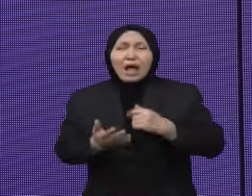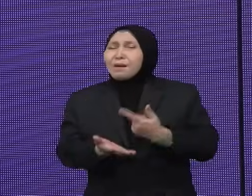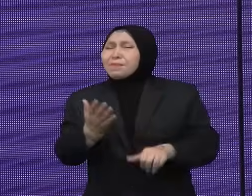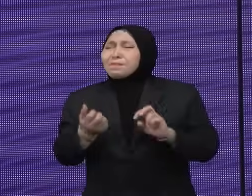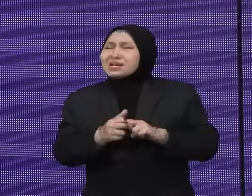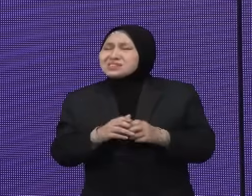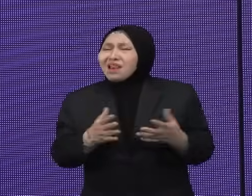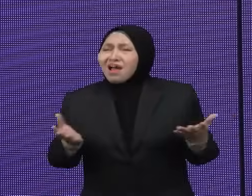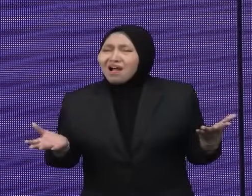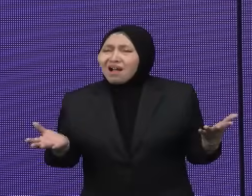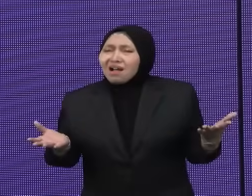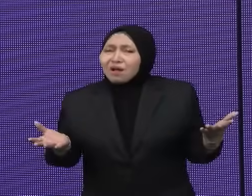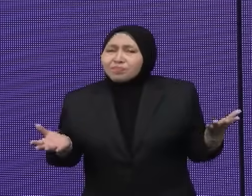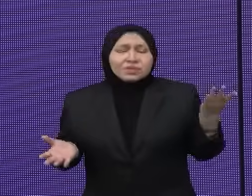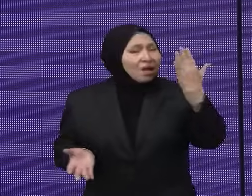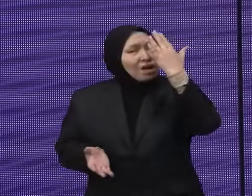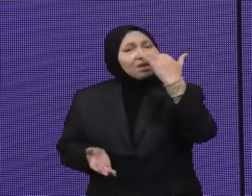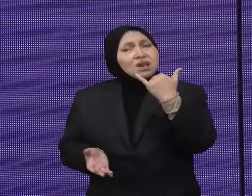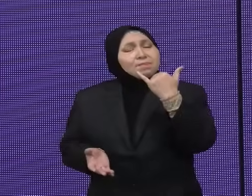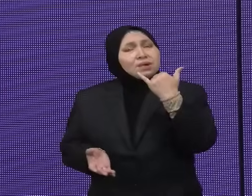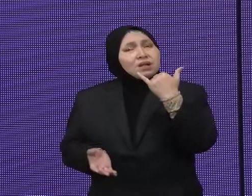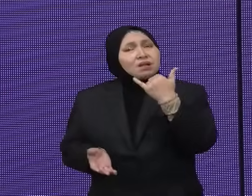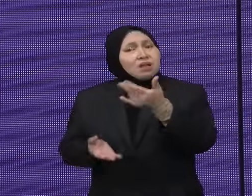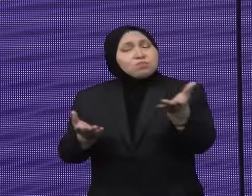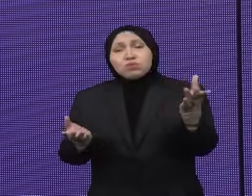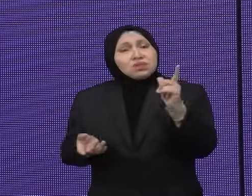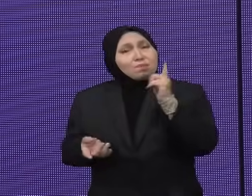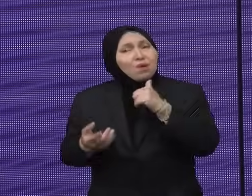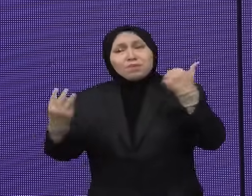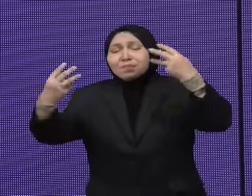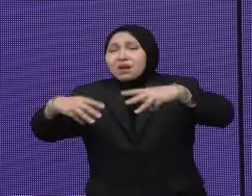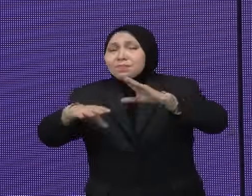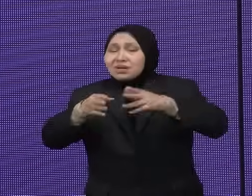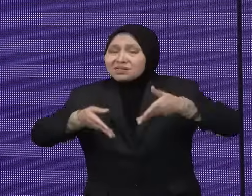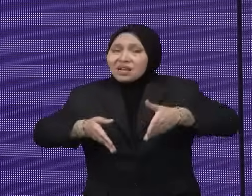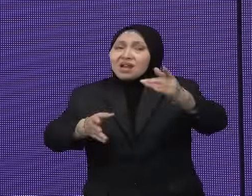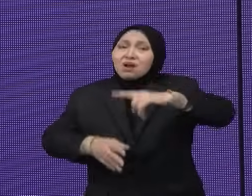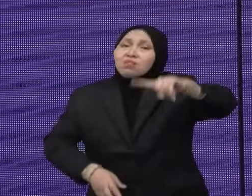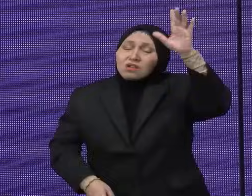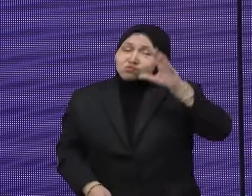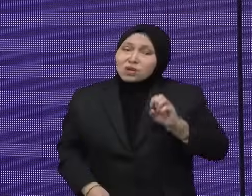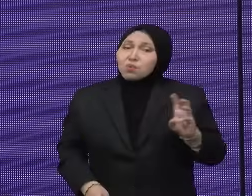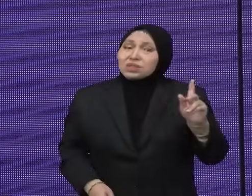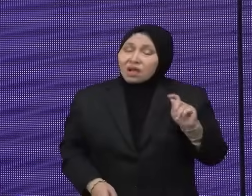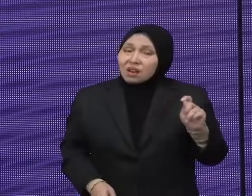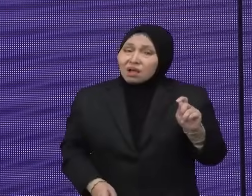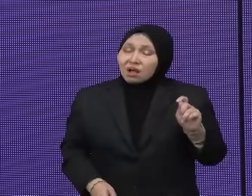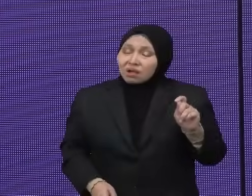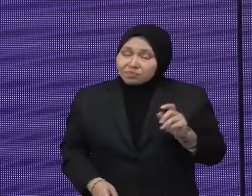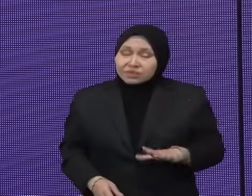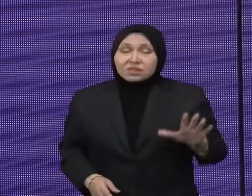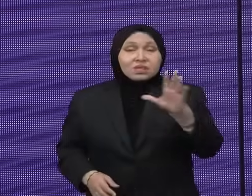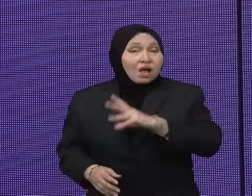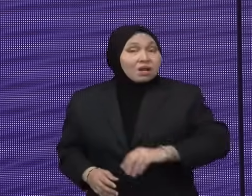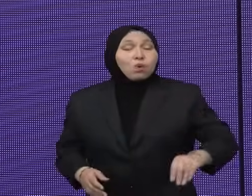masalahnya? Ha, Ustaz ya. Dan mengapa kamu tidak mahu berperang pada jalan Allah Subhanahu Wa Taala wal mustad'afin